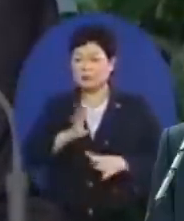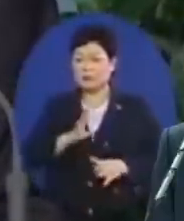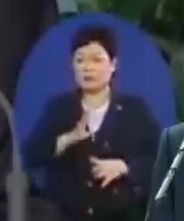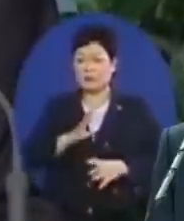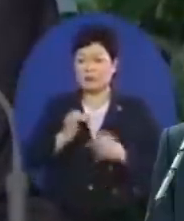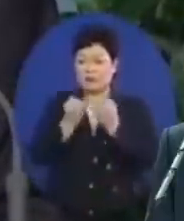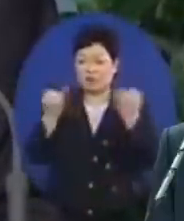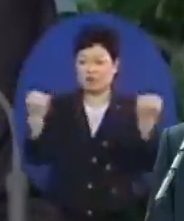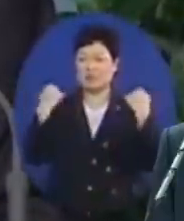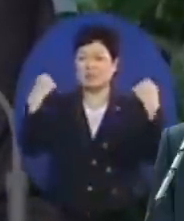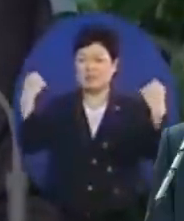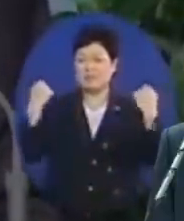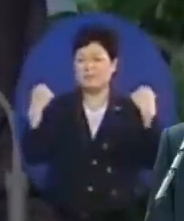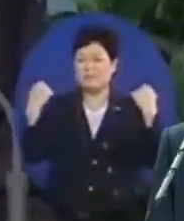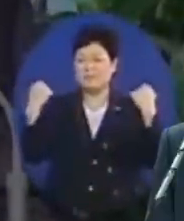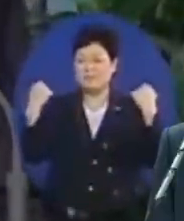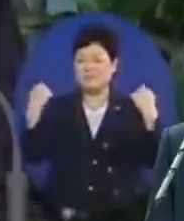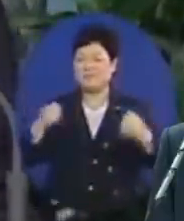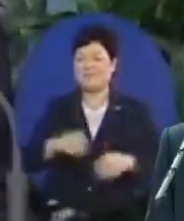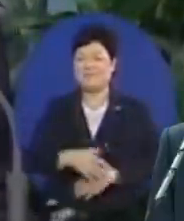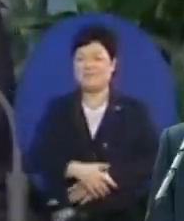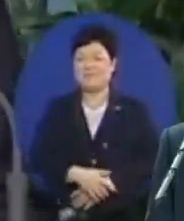놀랍도다 여자의 힘이여.